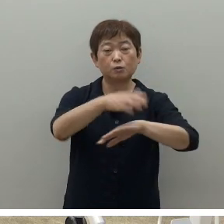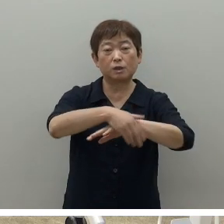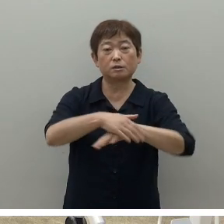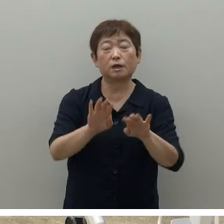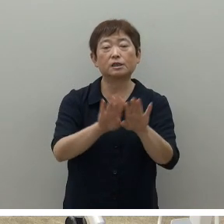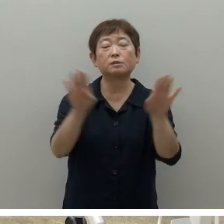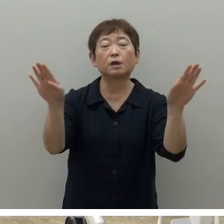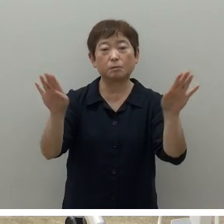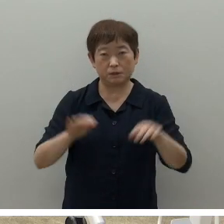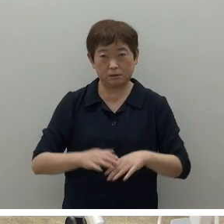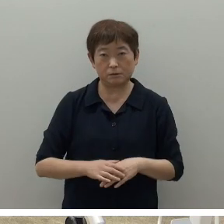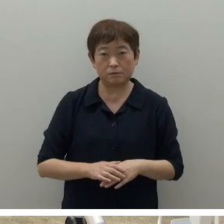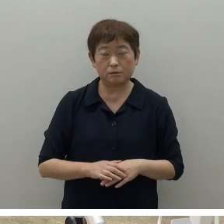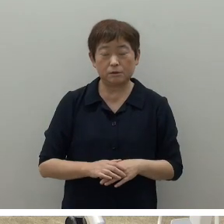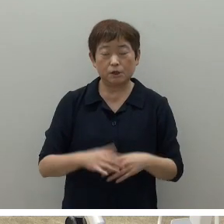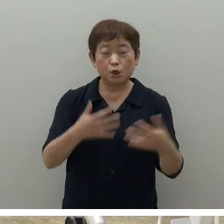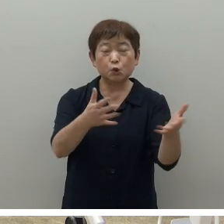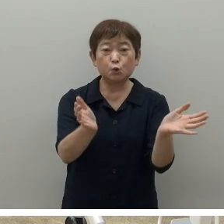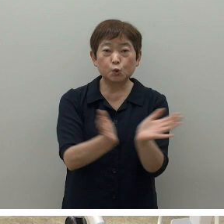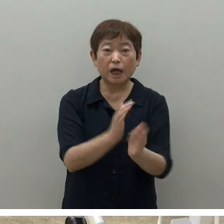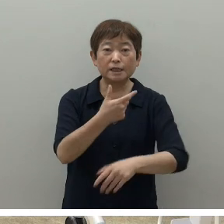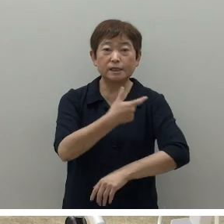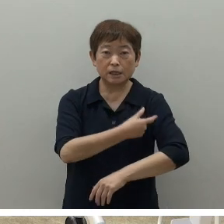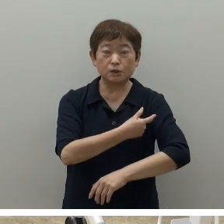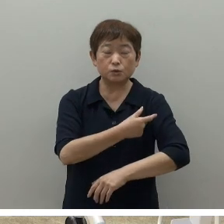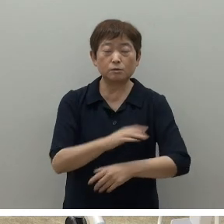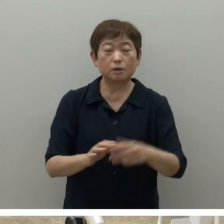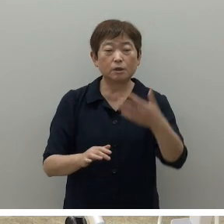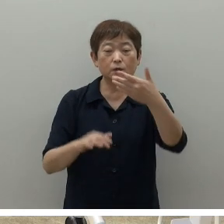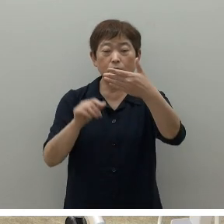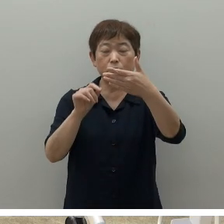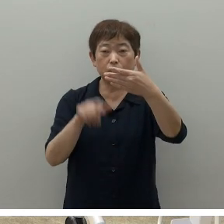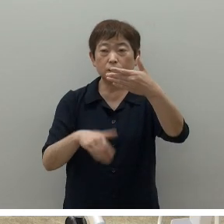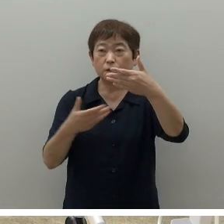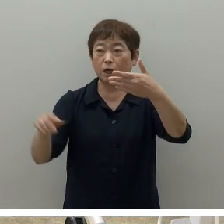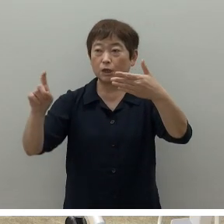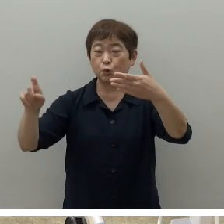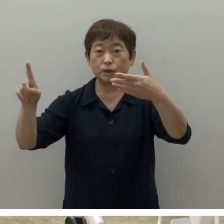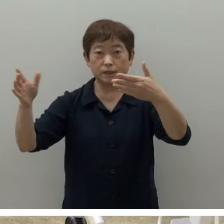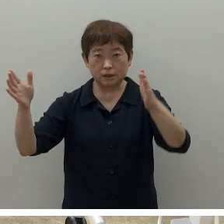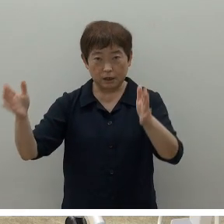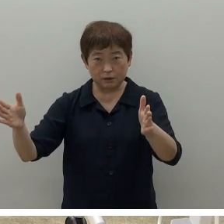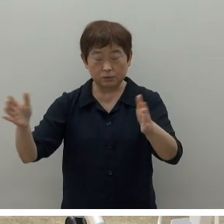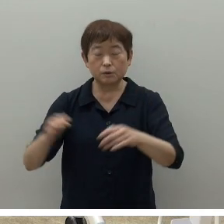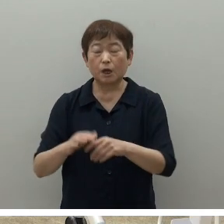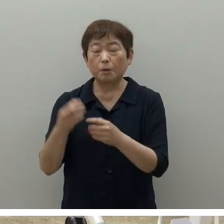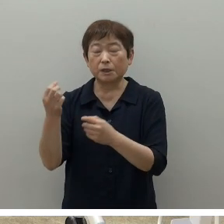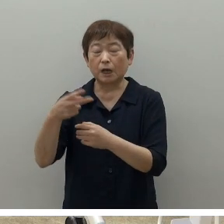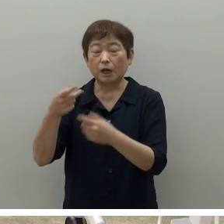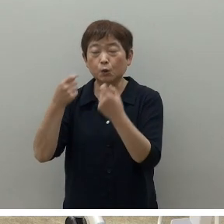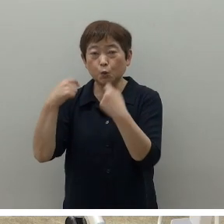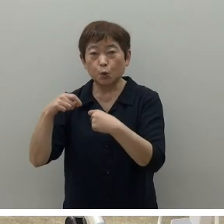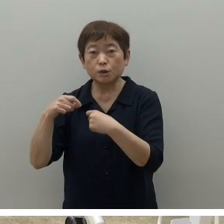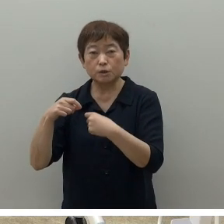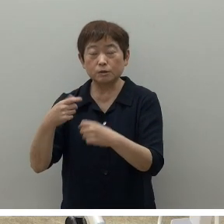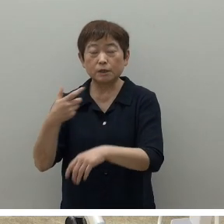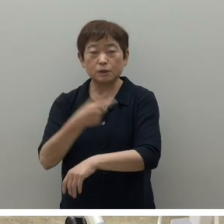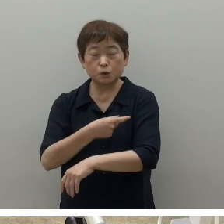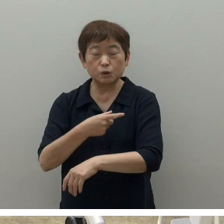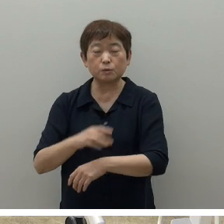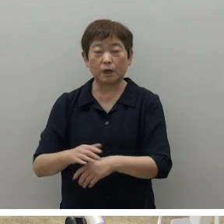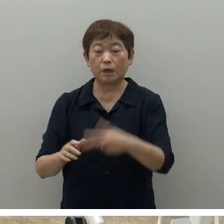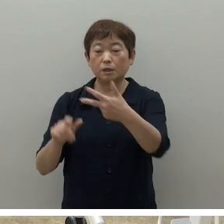たします。そして集団接種の9月から11月分、さらに個別接種につきまして9